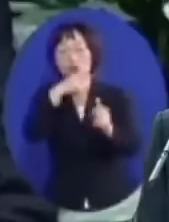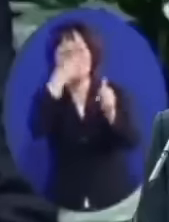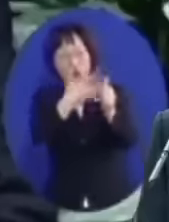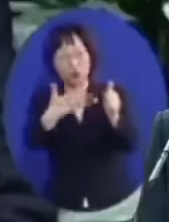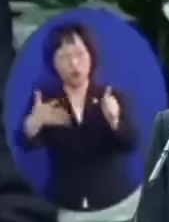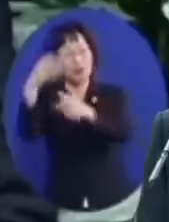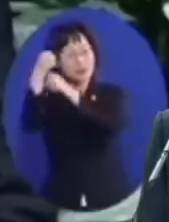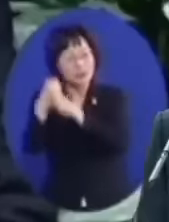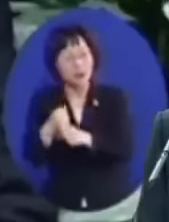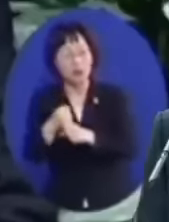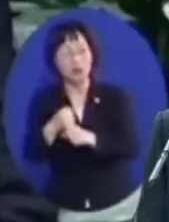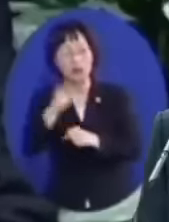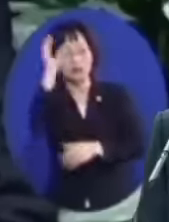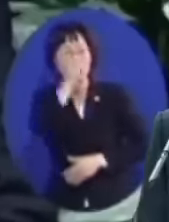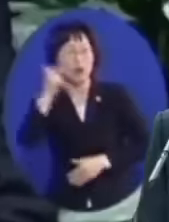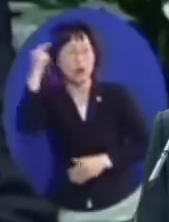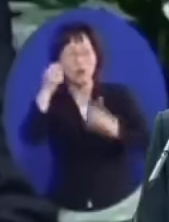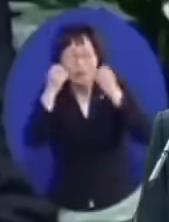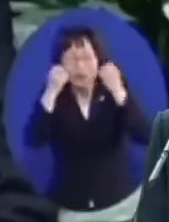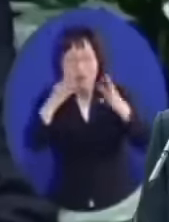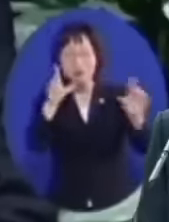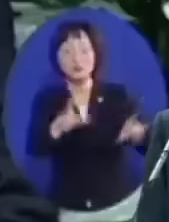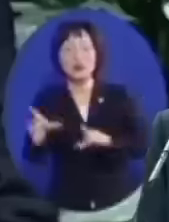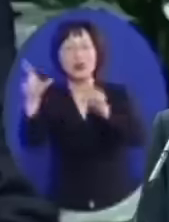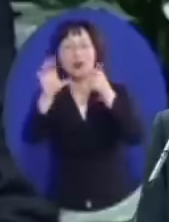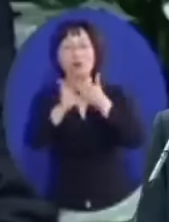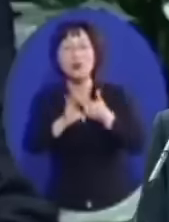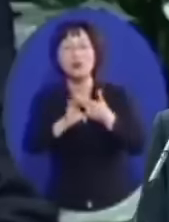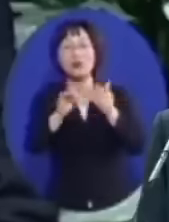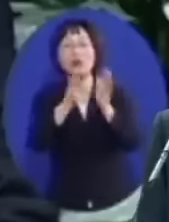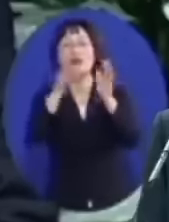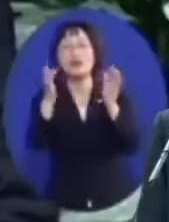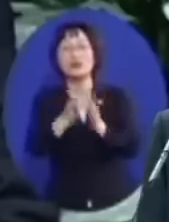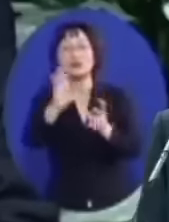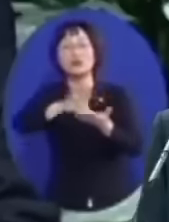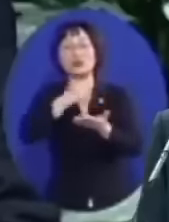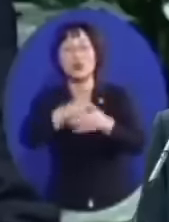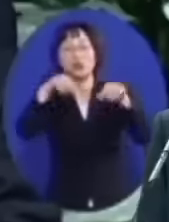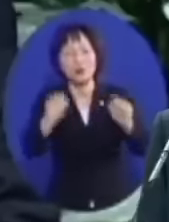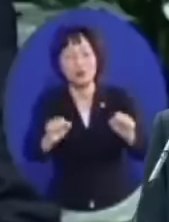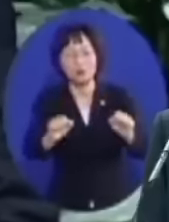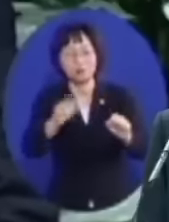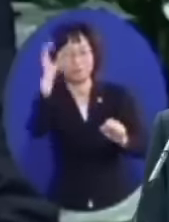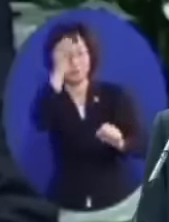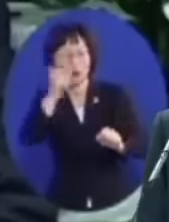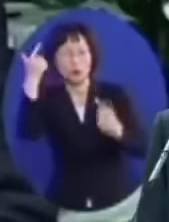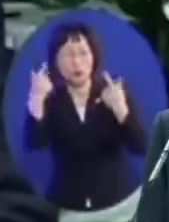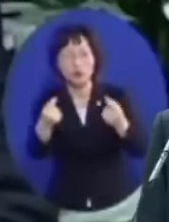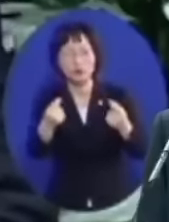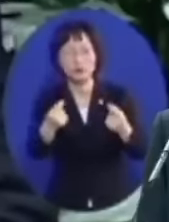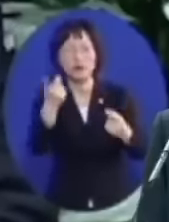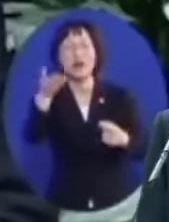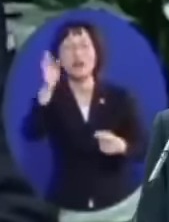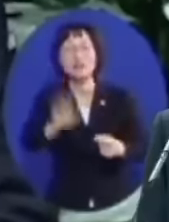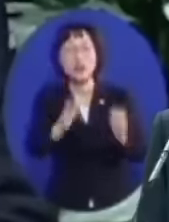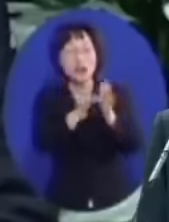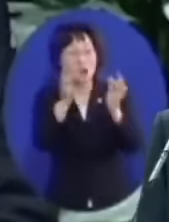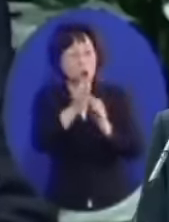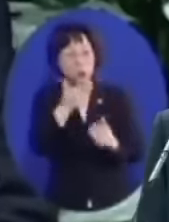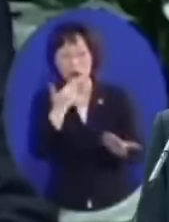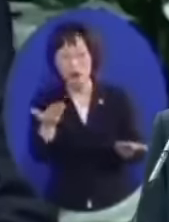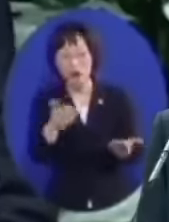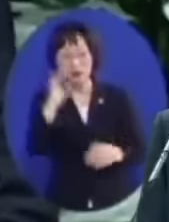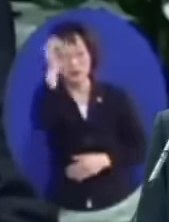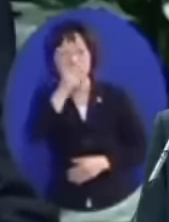의지하고 성령으로 새롭게 되어 살면은 예수 계시고 성령 계신데 살 것이요 지금 예수 없고 성령도